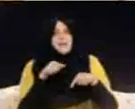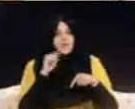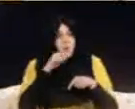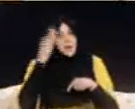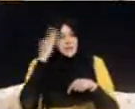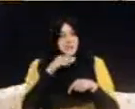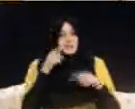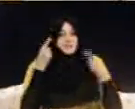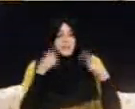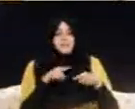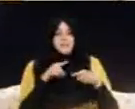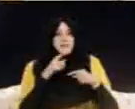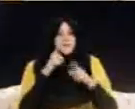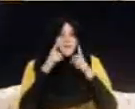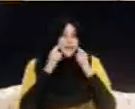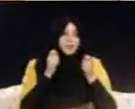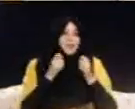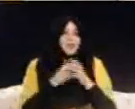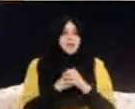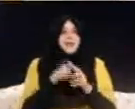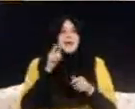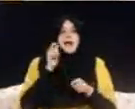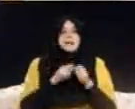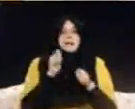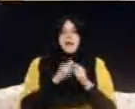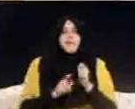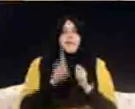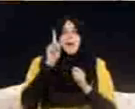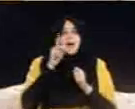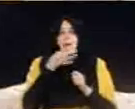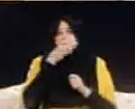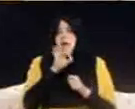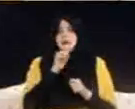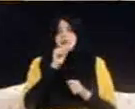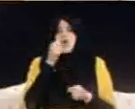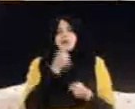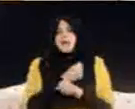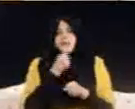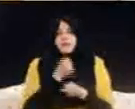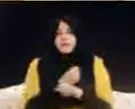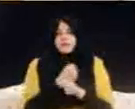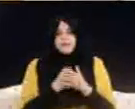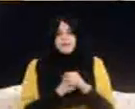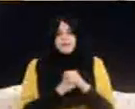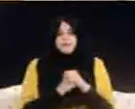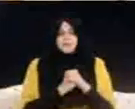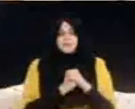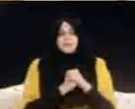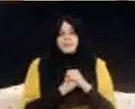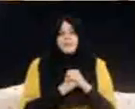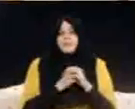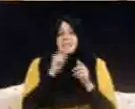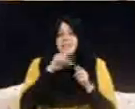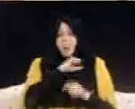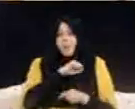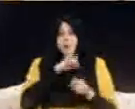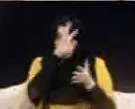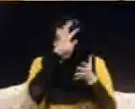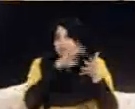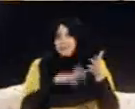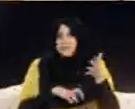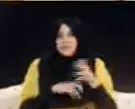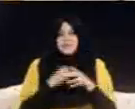كيد الخصم والحكم، أستغفر الله من قول بلا عمل فقد نسبت به نسل لذي عقمي. هذه القصيدة،